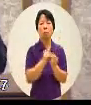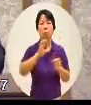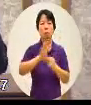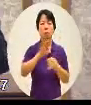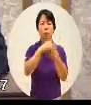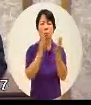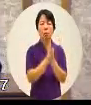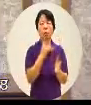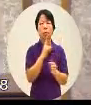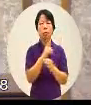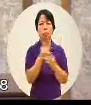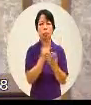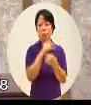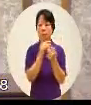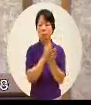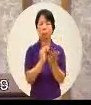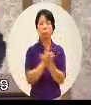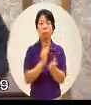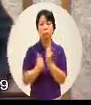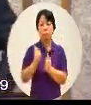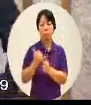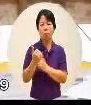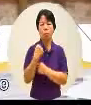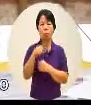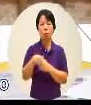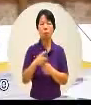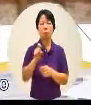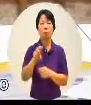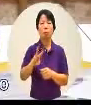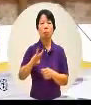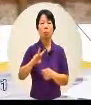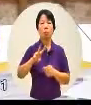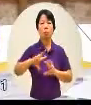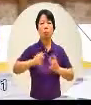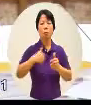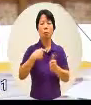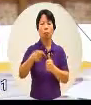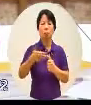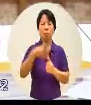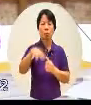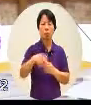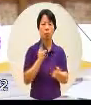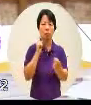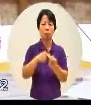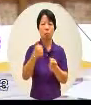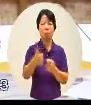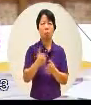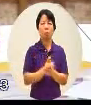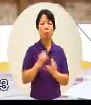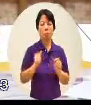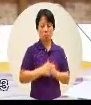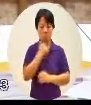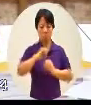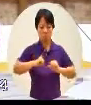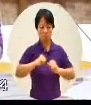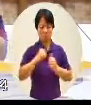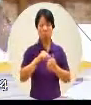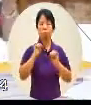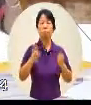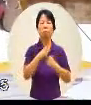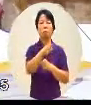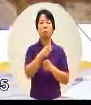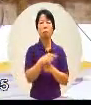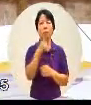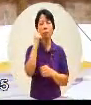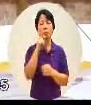子啊，那么有竞争力的一个发展的。 市长，你的十二年国教蓝景非常的好，但是实际上不是你想象的这样，因为